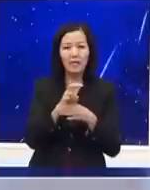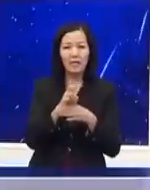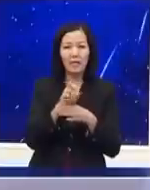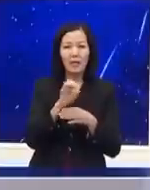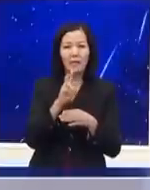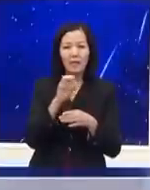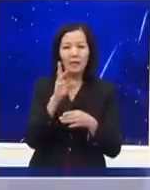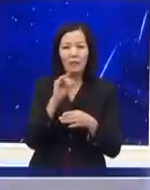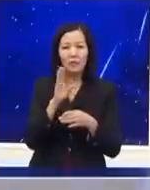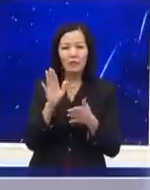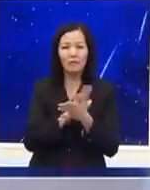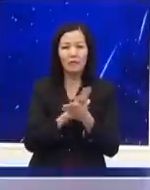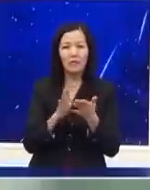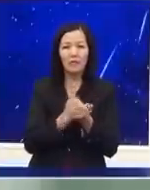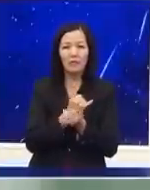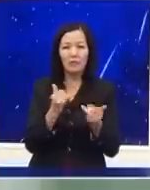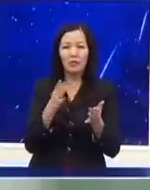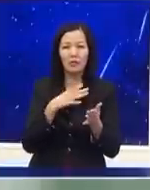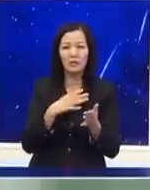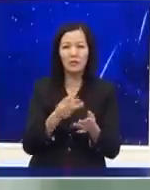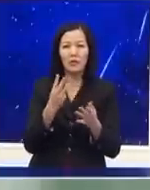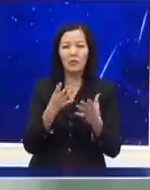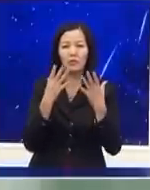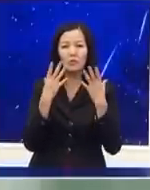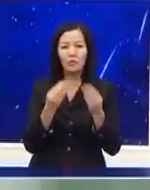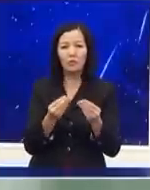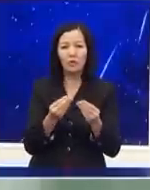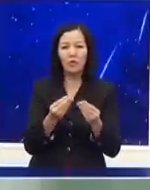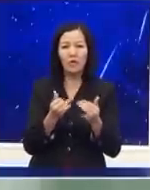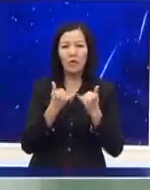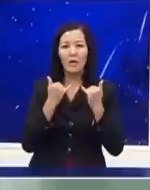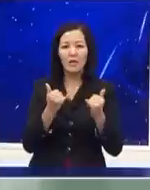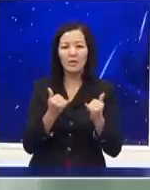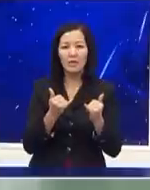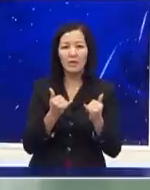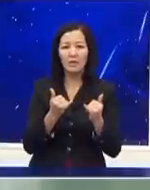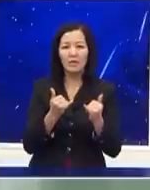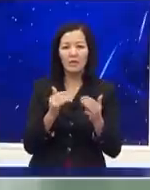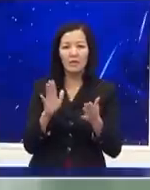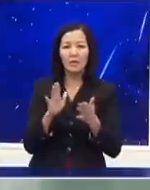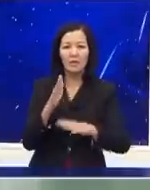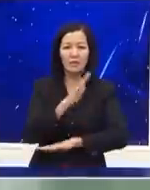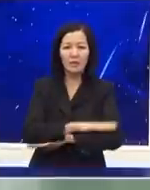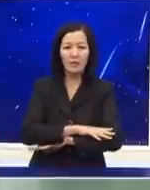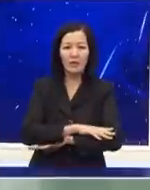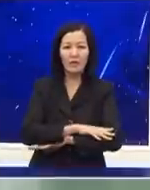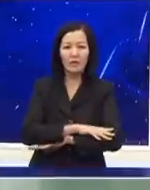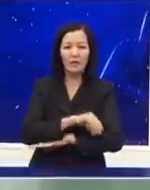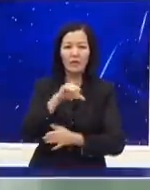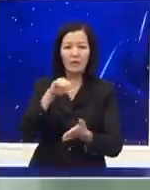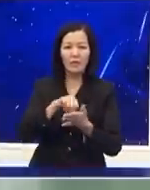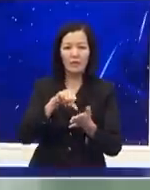Балбосынов науқастарға тегін ота жасады. 3 күнге арналған мастер-класс, яғни кеше біз келдік,